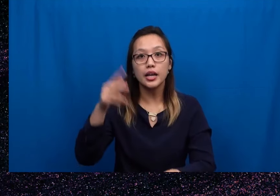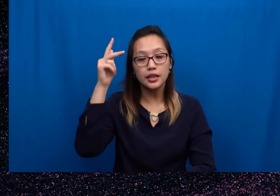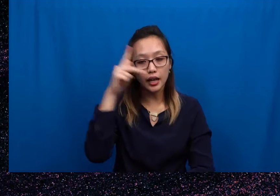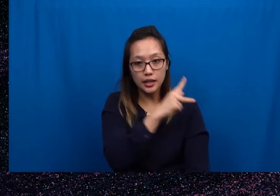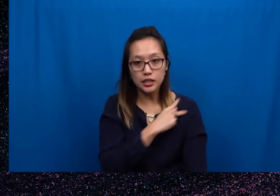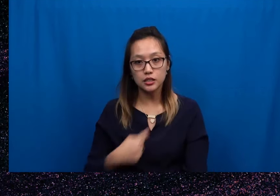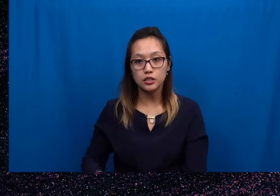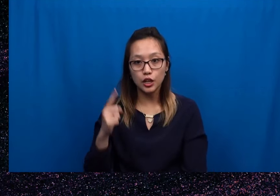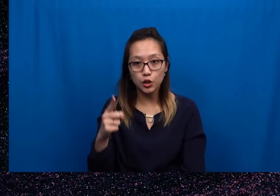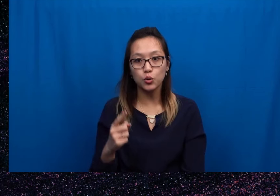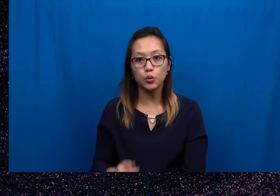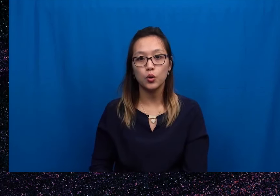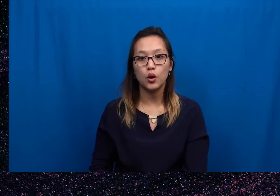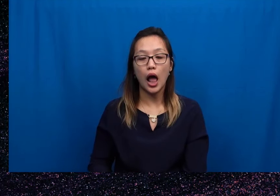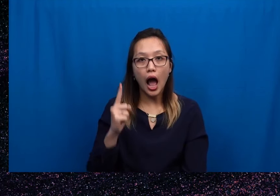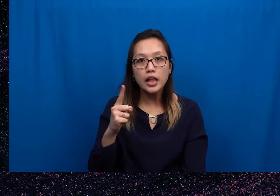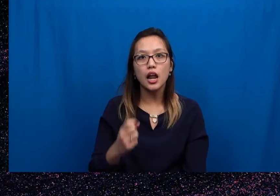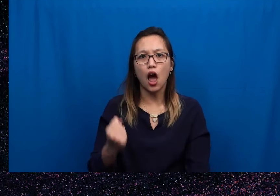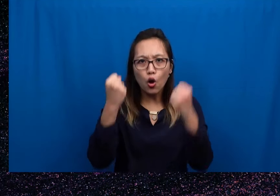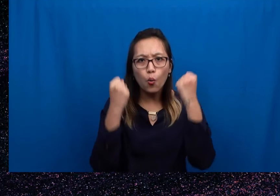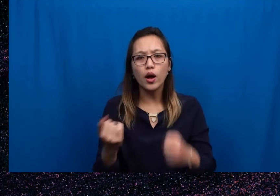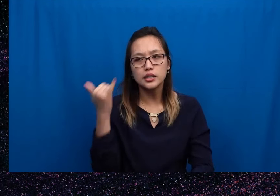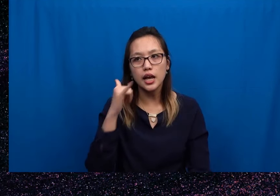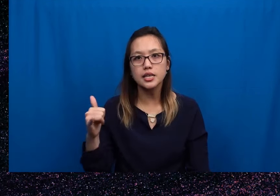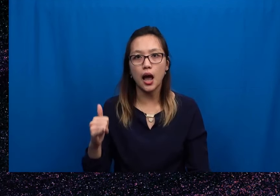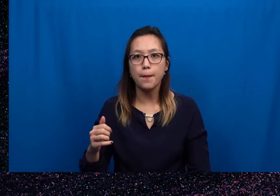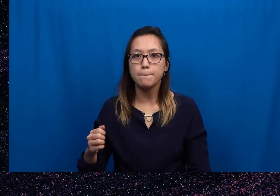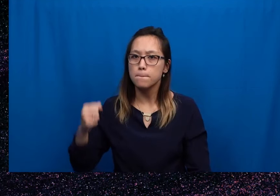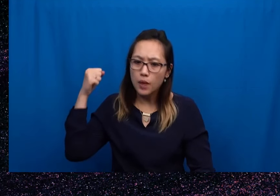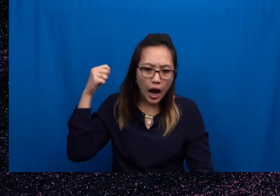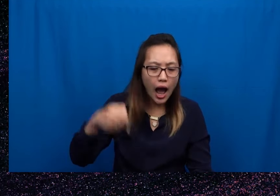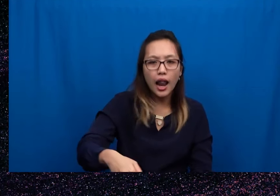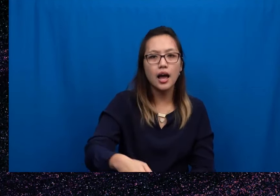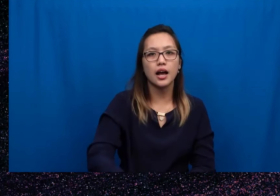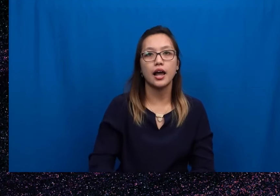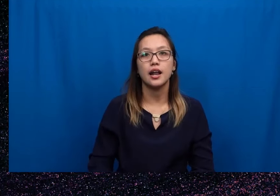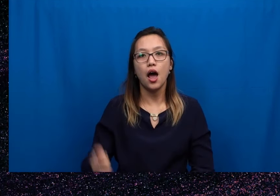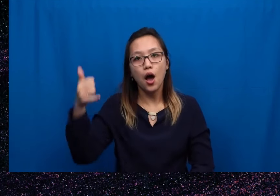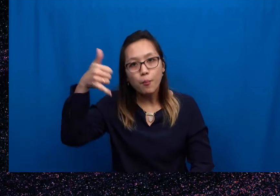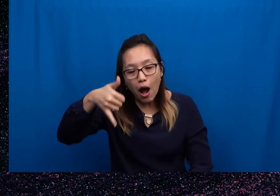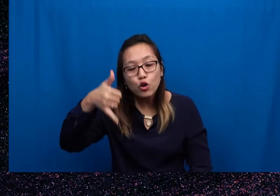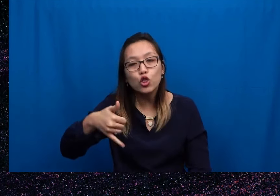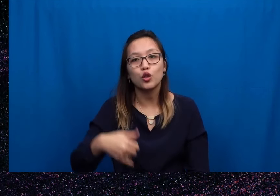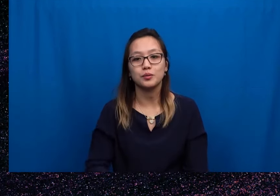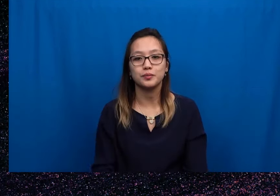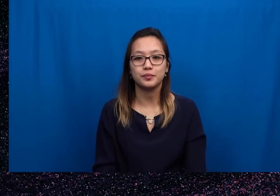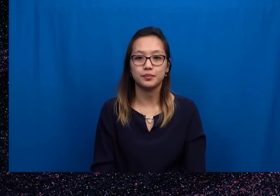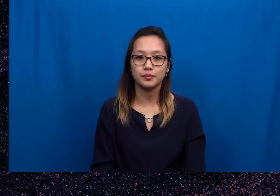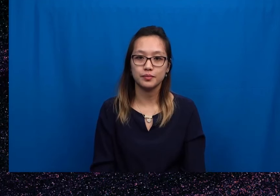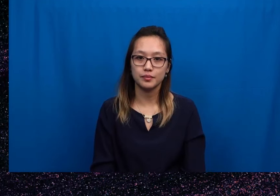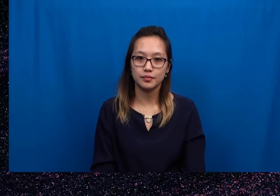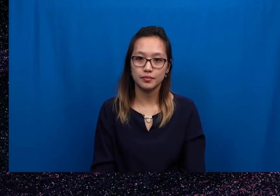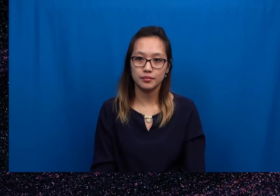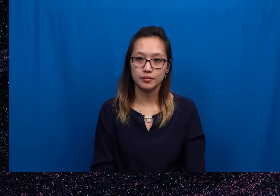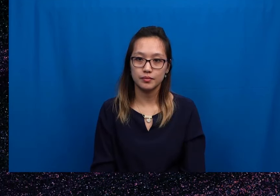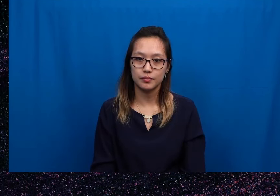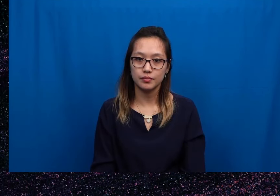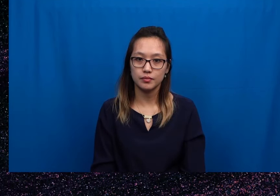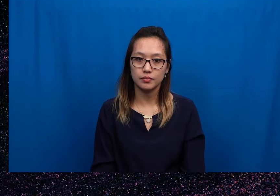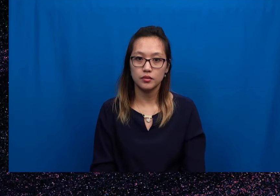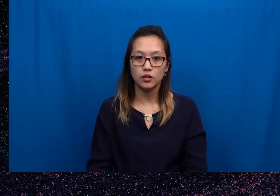yang mengalahkan maut. Wow, ini luar biasa. Kuasa kebangkitan Kristus itu adalah